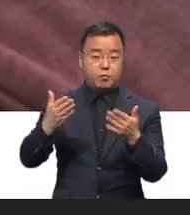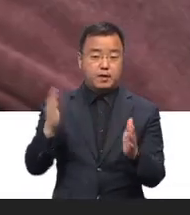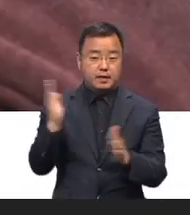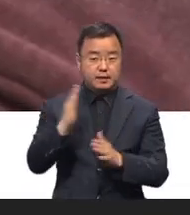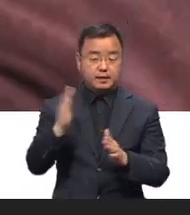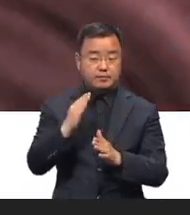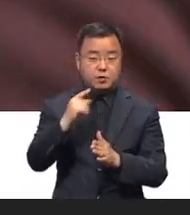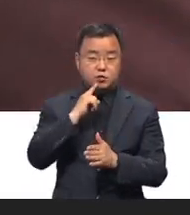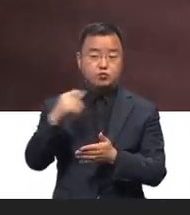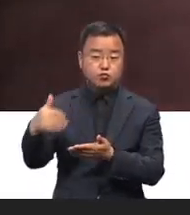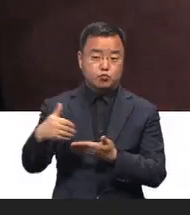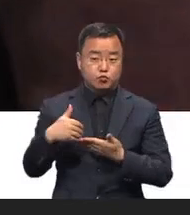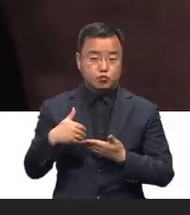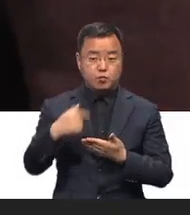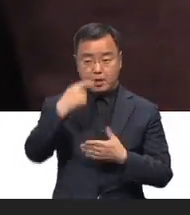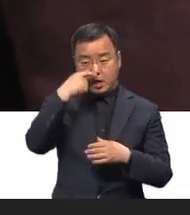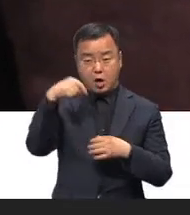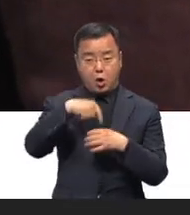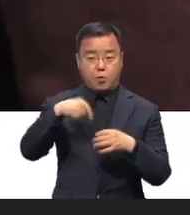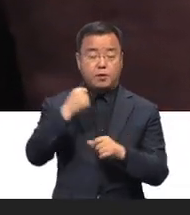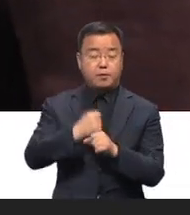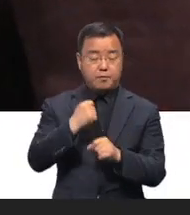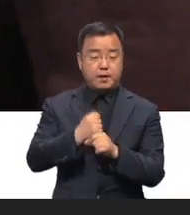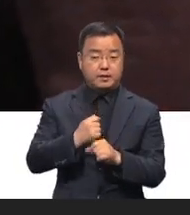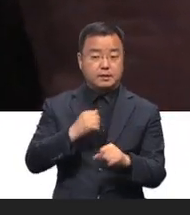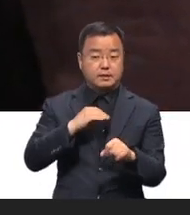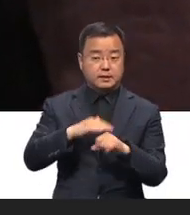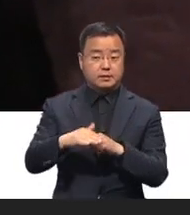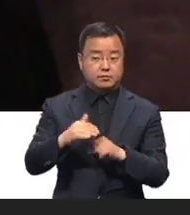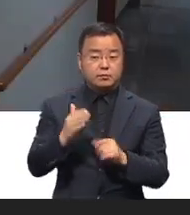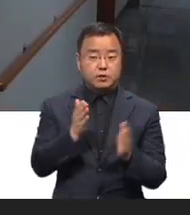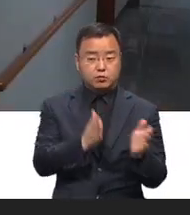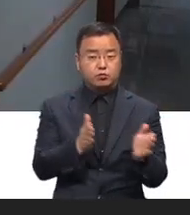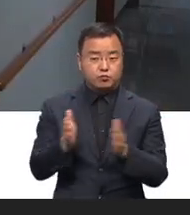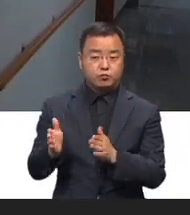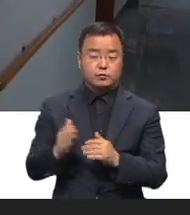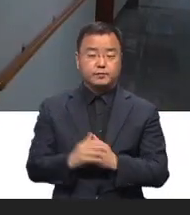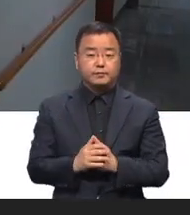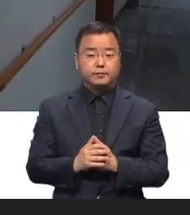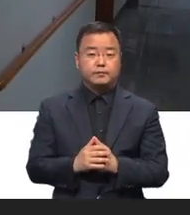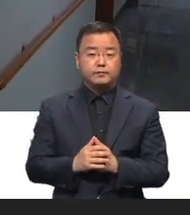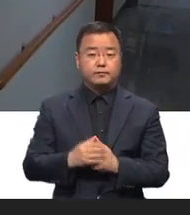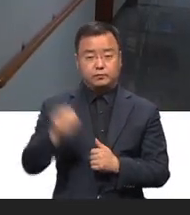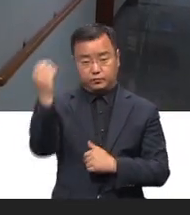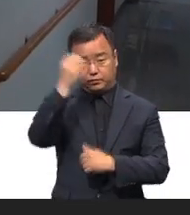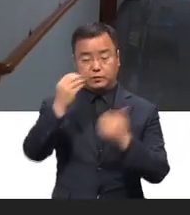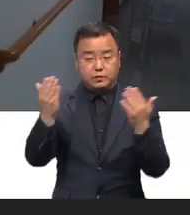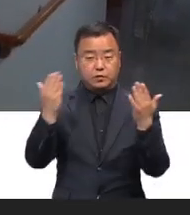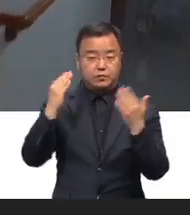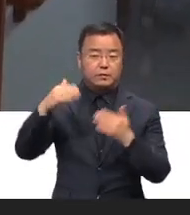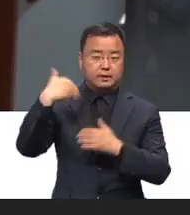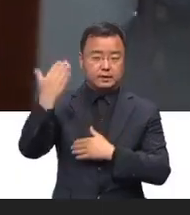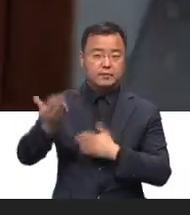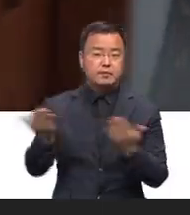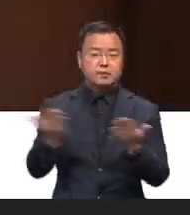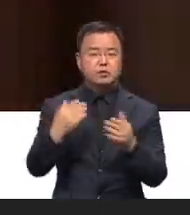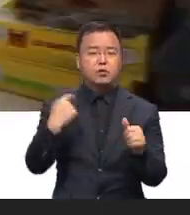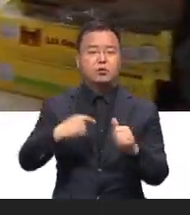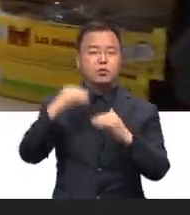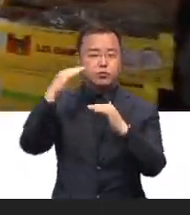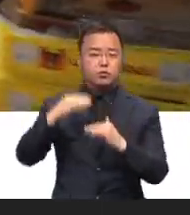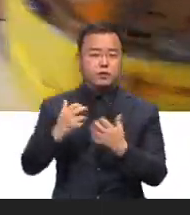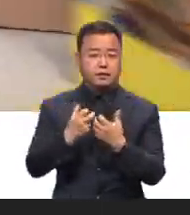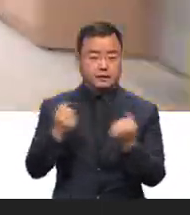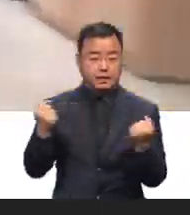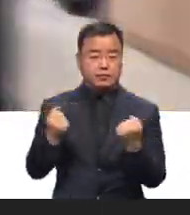받고 커피도 내리면서 자립을 위한 준비를 해나갑니다. 고등학교 이후에 직업 교육 과정을 따로 두고 있는